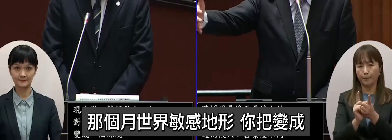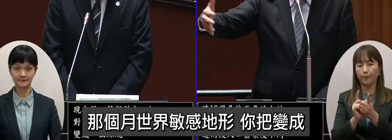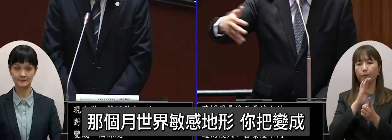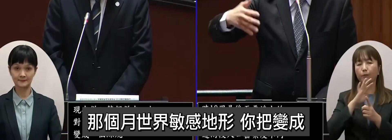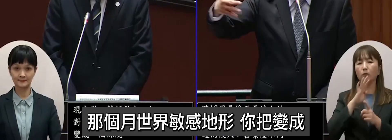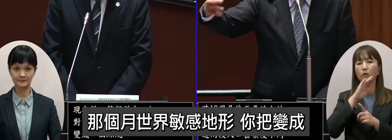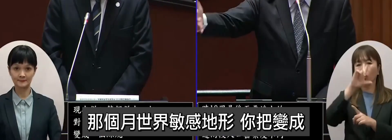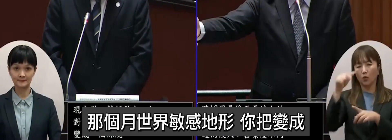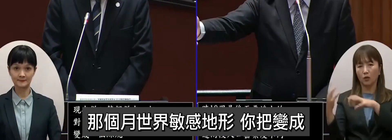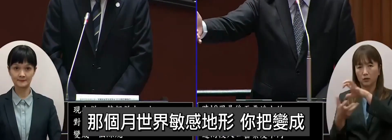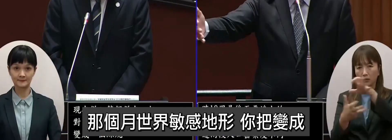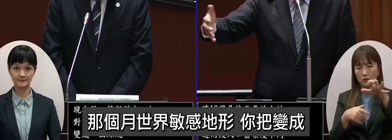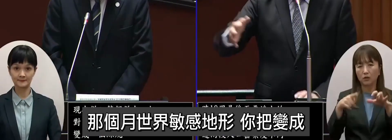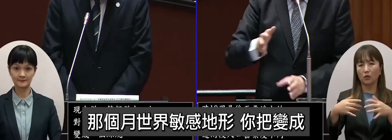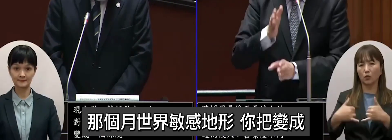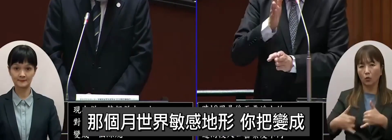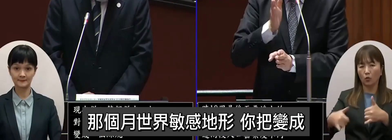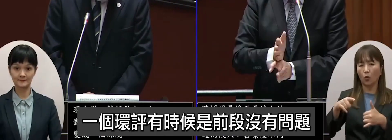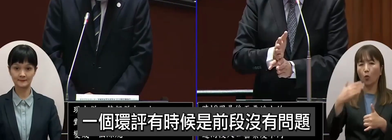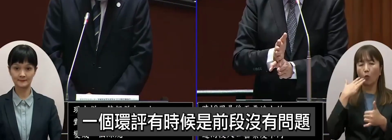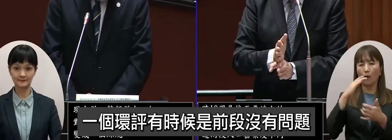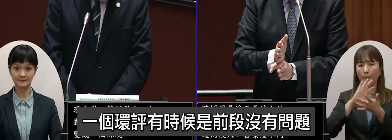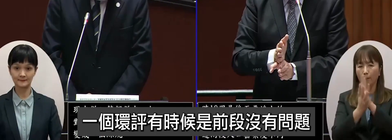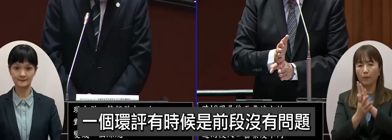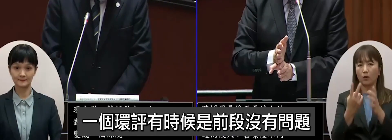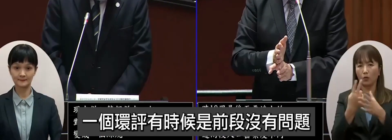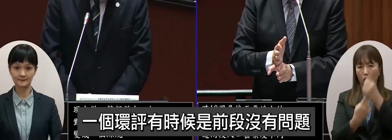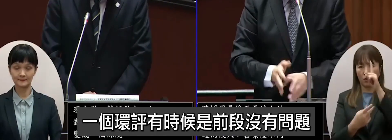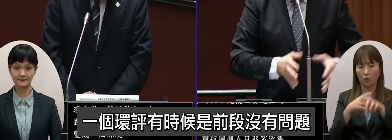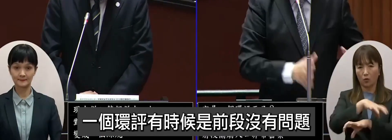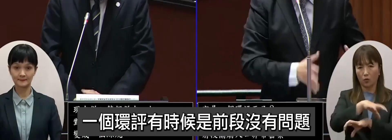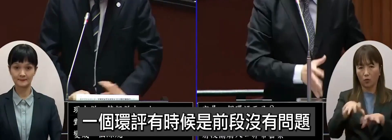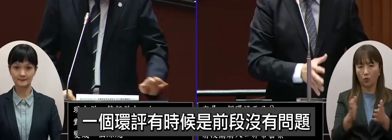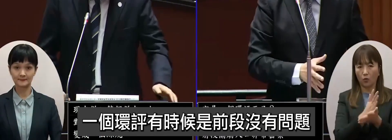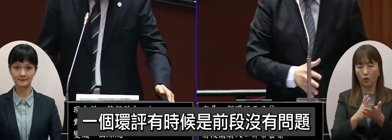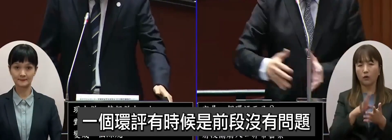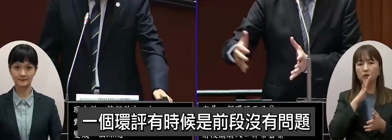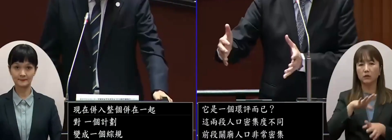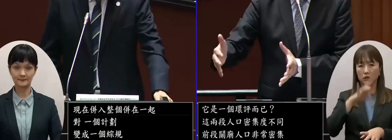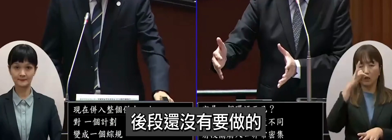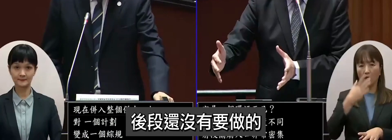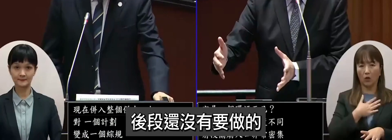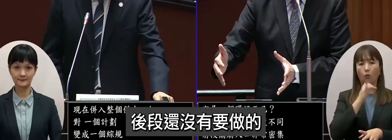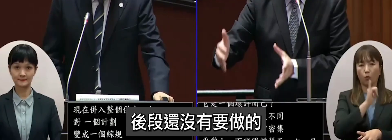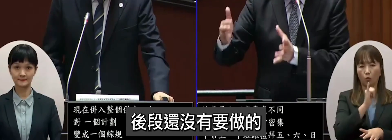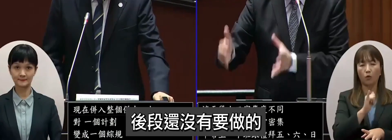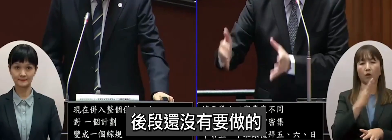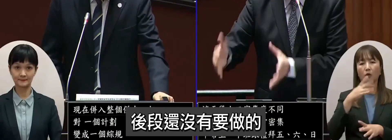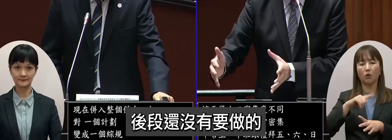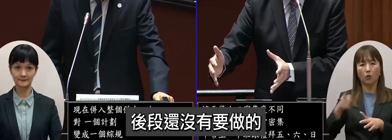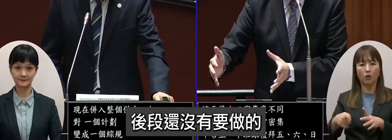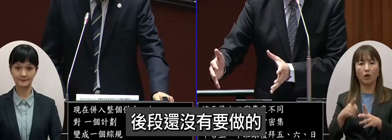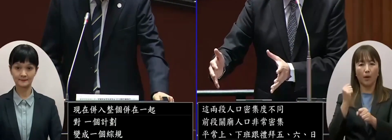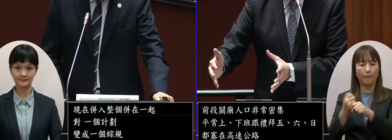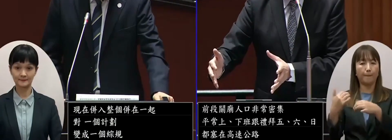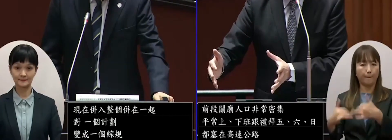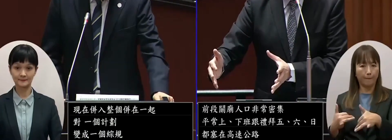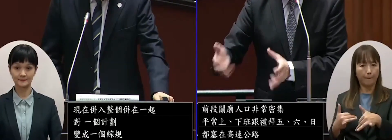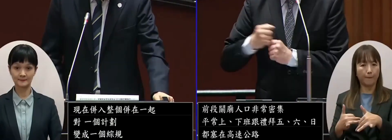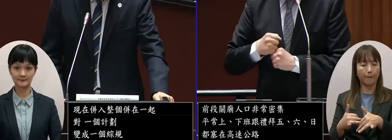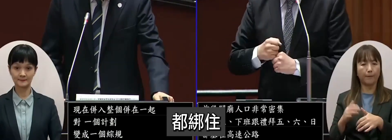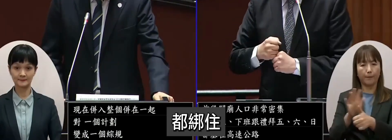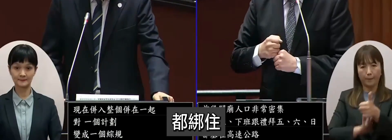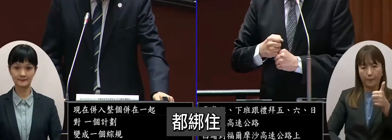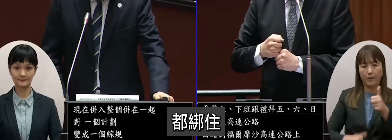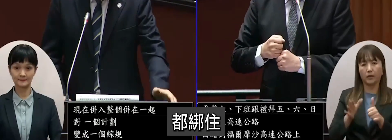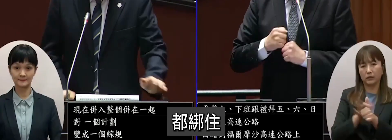月世界哈敏感地形，你把它变成一个环评，有时候是前段没有问题，后段还没有要做的，